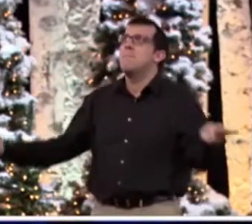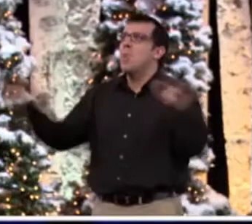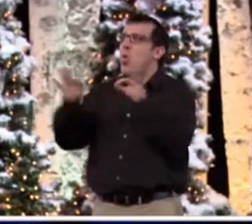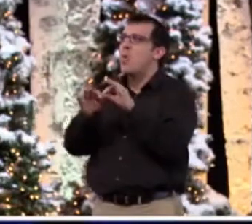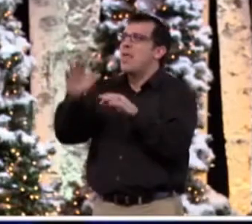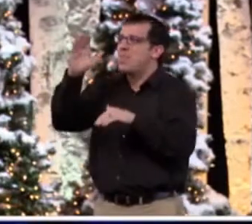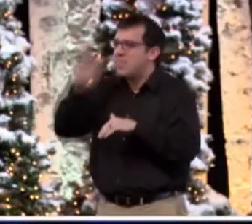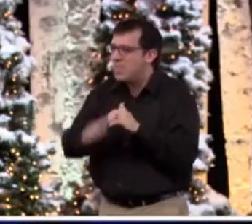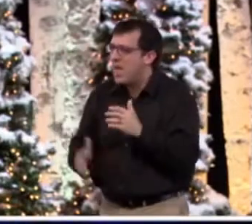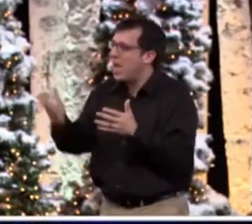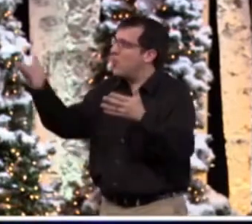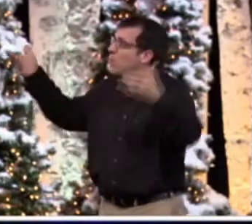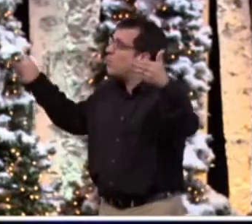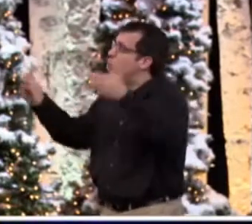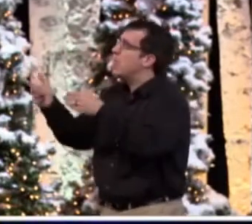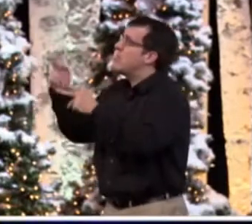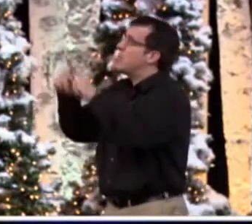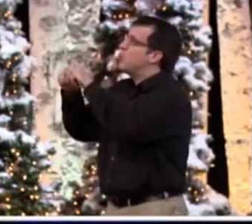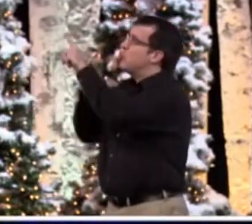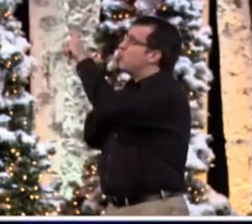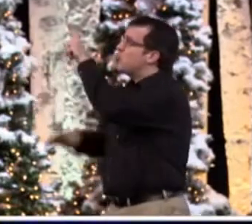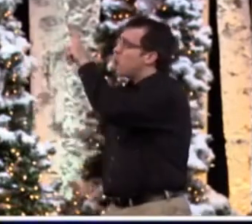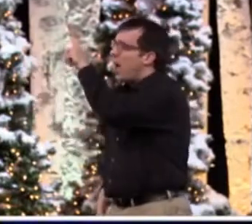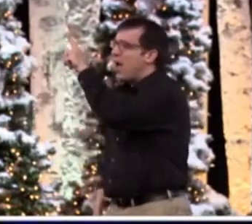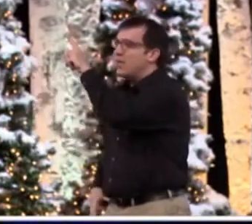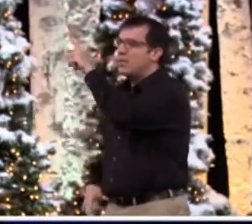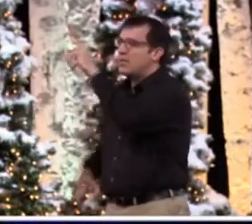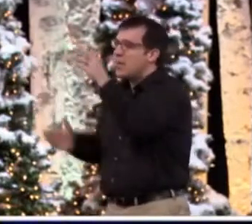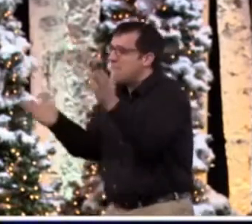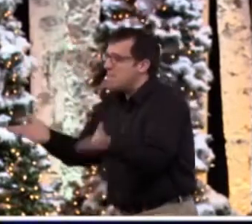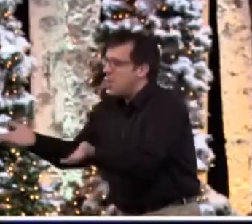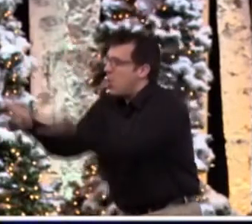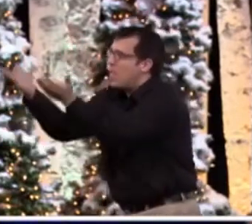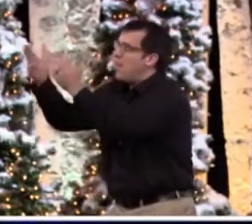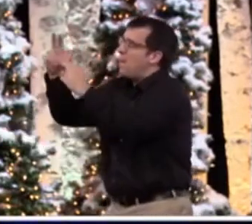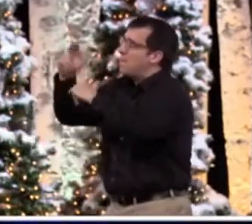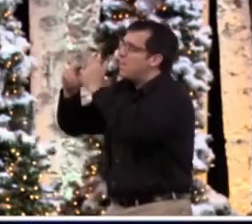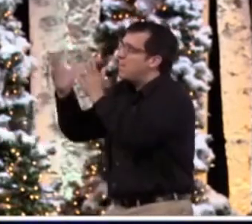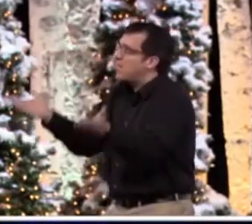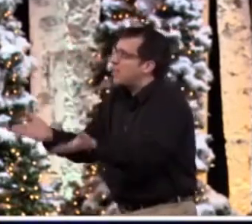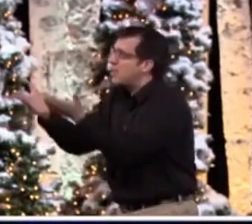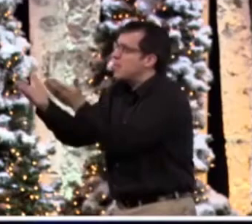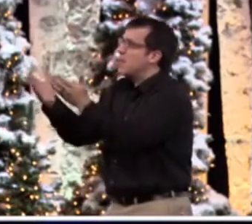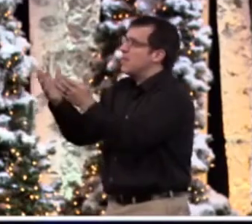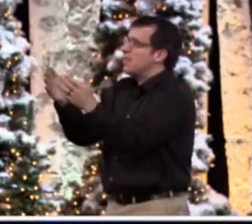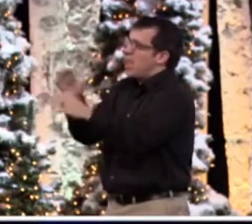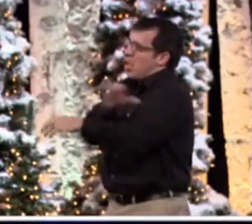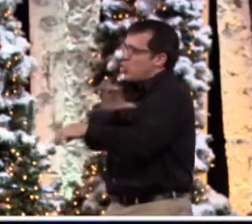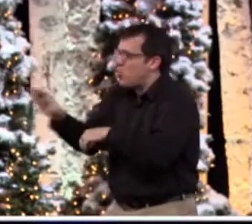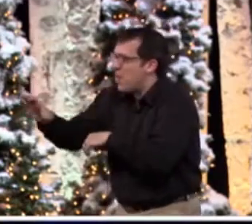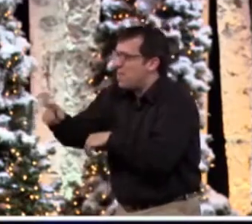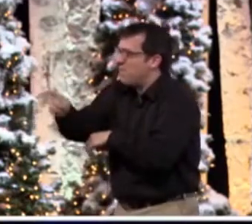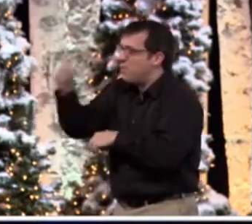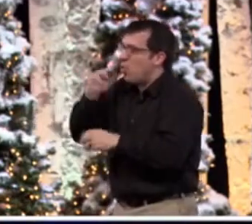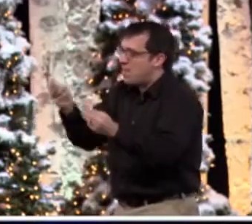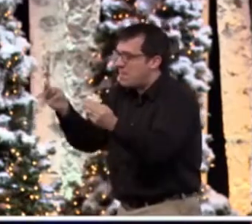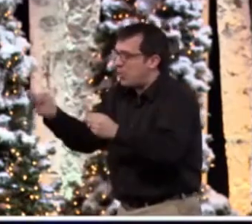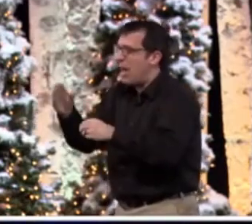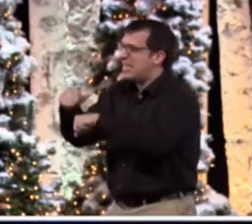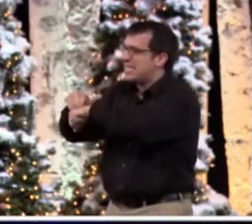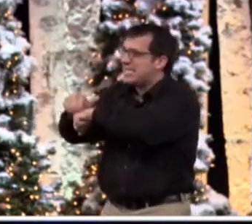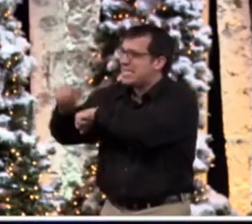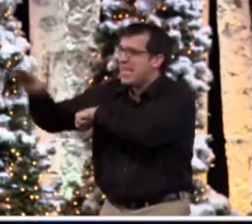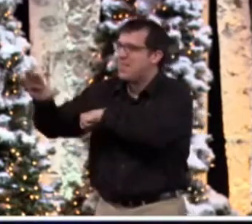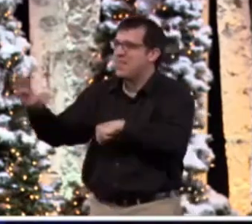परिपक्व हुन मदत गर्नुहोस्, तिनीहरूलाई सेवकाईका लागि सुसज्जित पार्नुहोस् र तिनीहरूलाई उनीहरूको मिसनमा पठाउनुहोस्। यदि